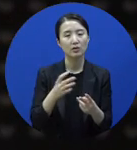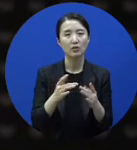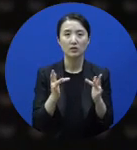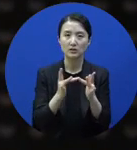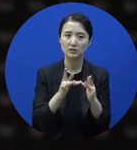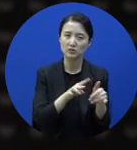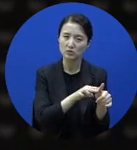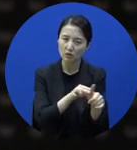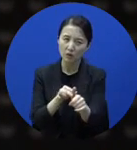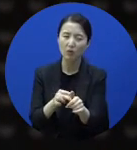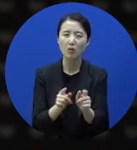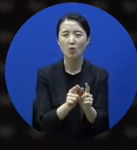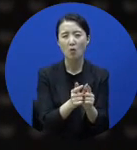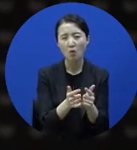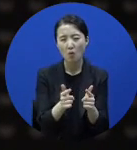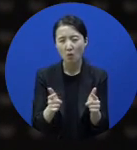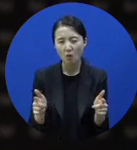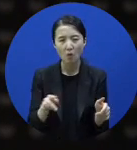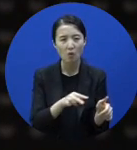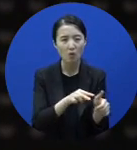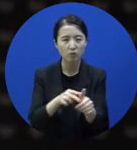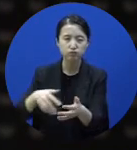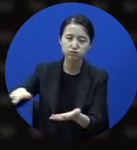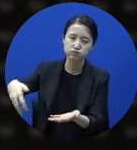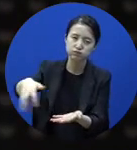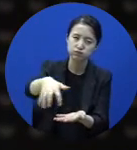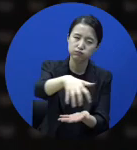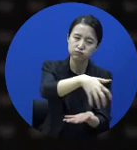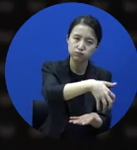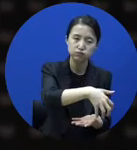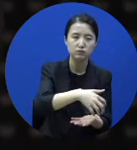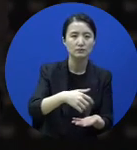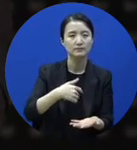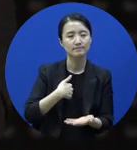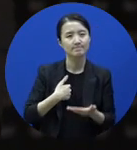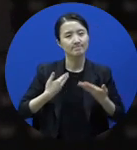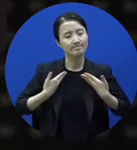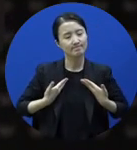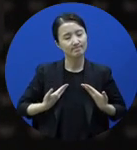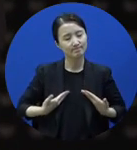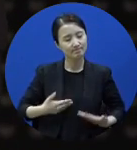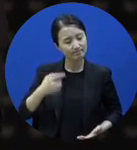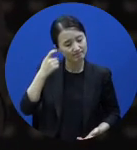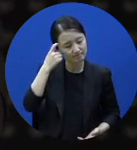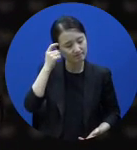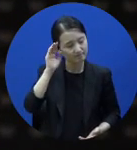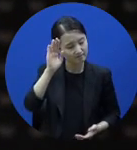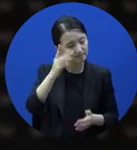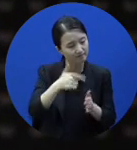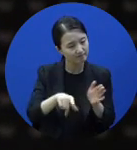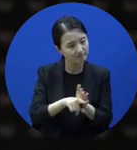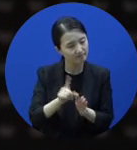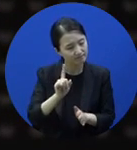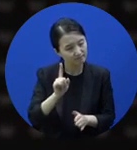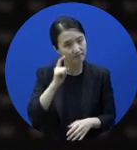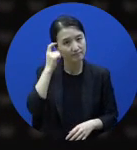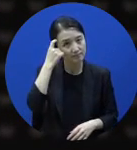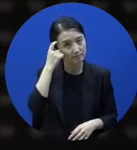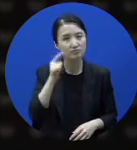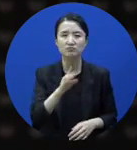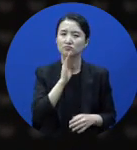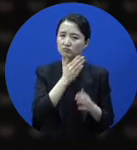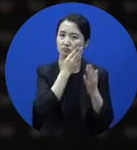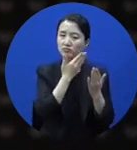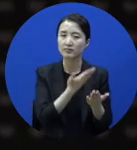한 번씩 하나씩 보면서 자기들이 어떤 것들을 새로운 걸 찾을 수 있는 방법을 만들라는 거고요. 뭐 대표적으로 이제 공간은 카페